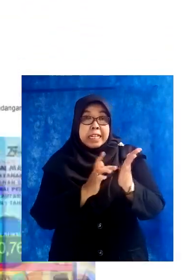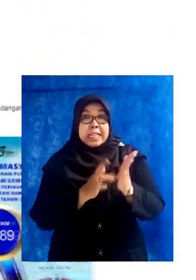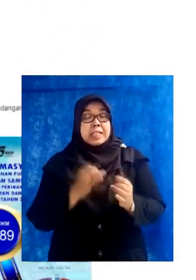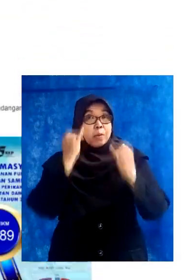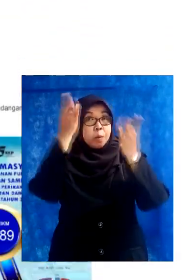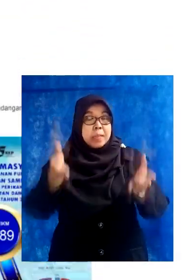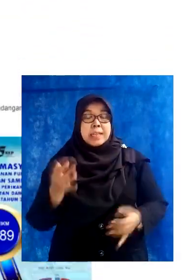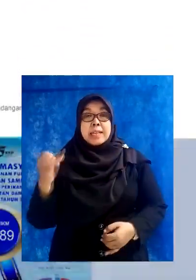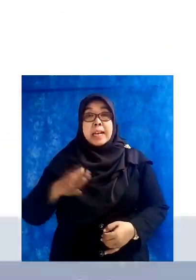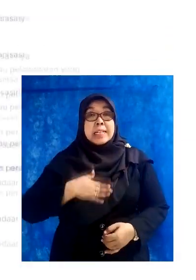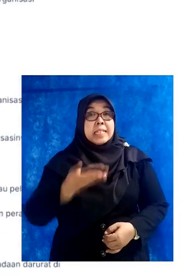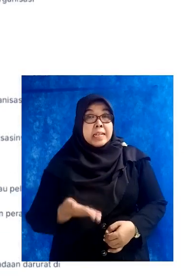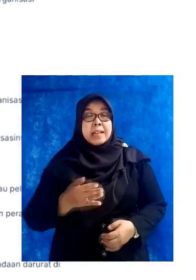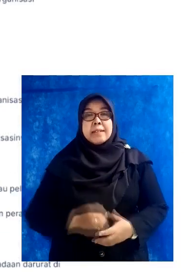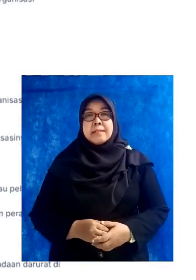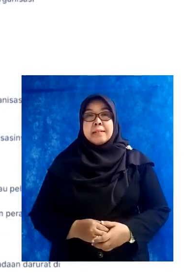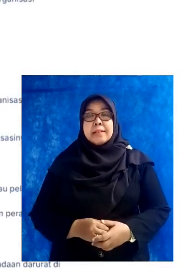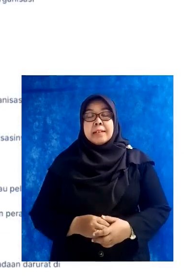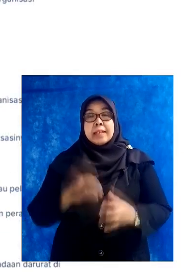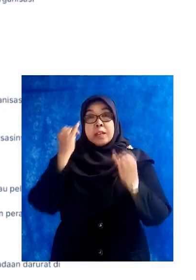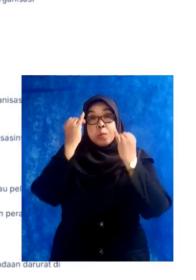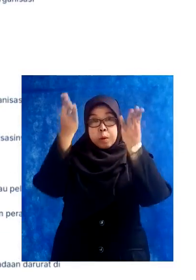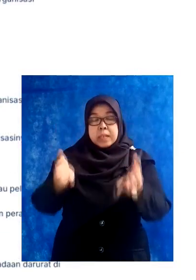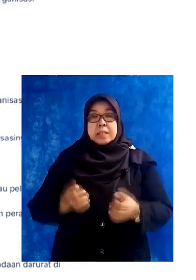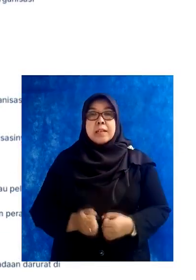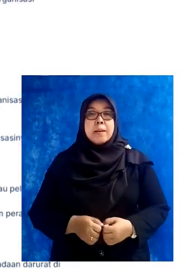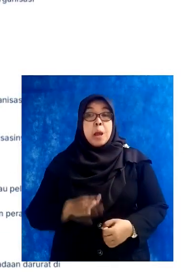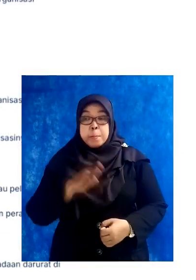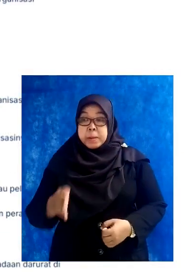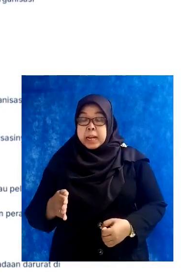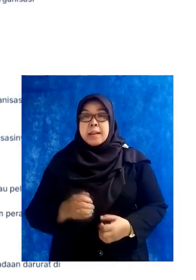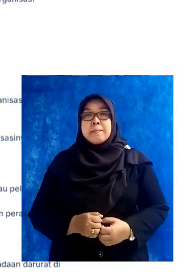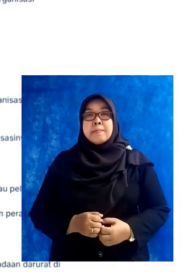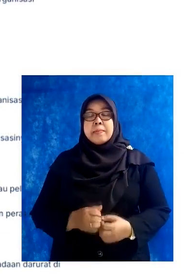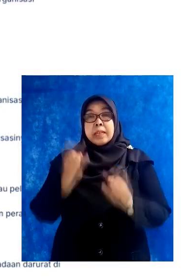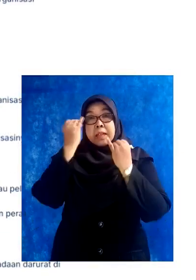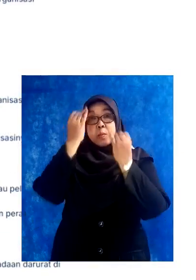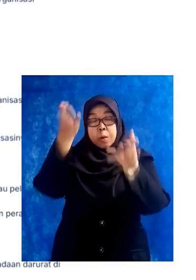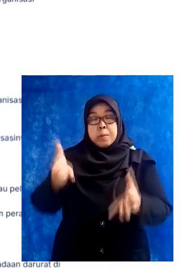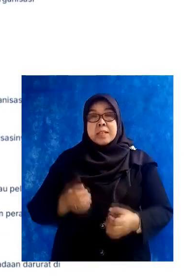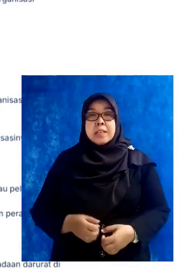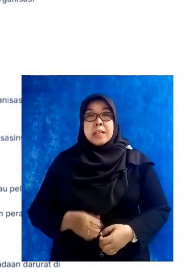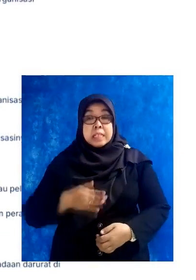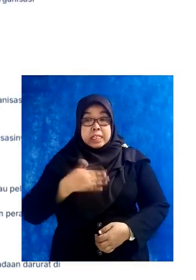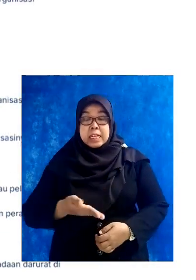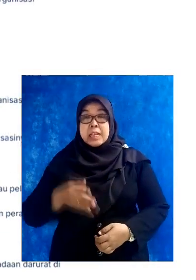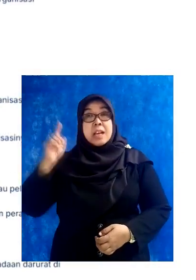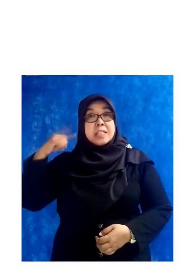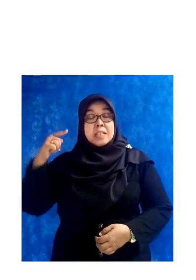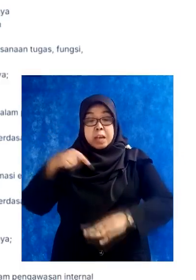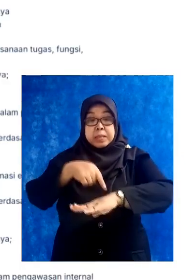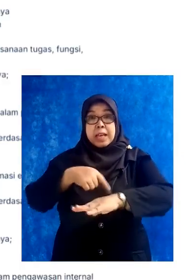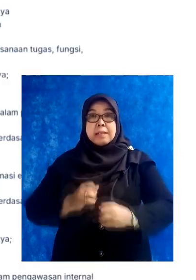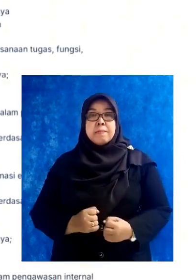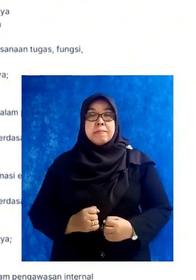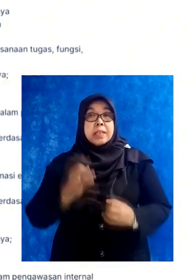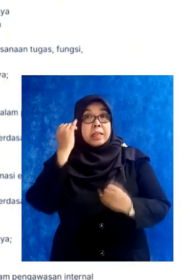Dokumentasi atau PPID. Terdapat jenis informasi yang disediakan. Informasi